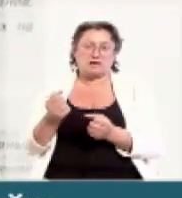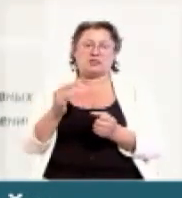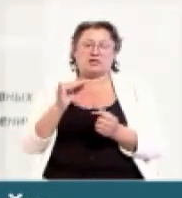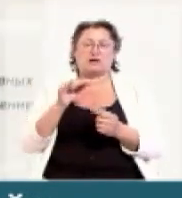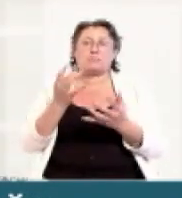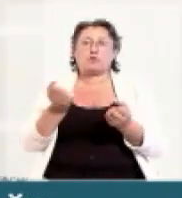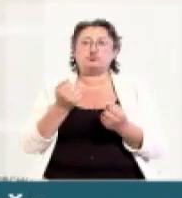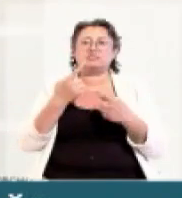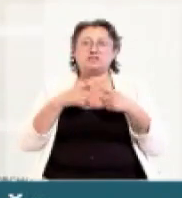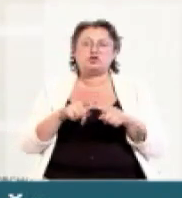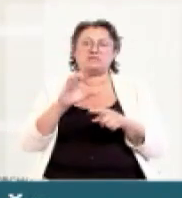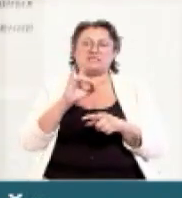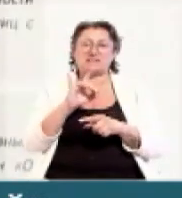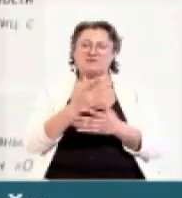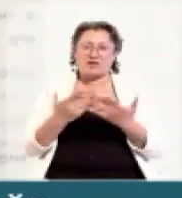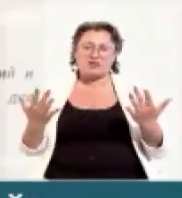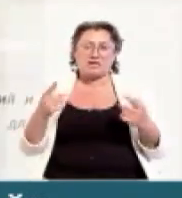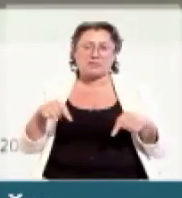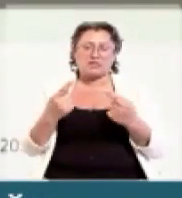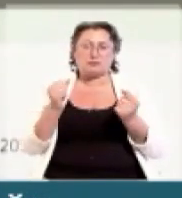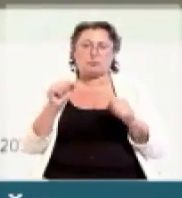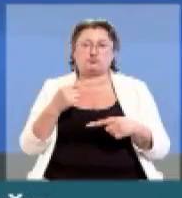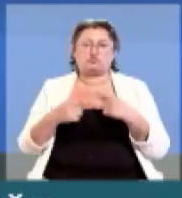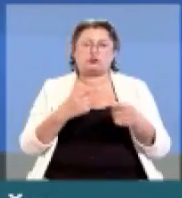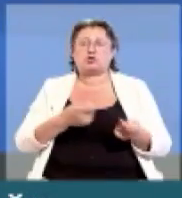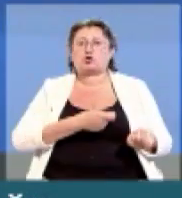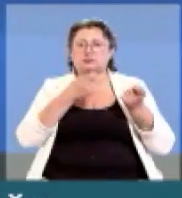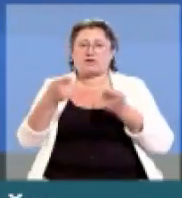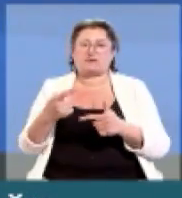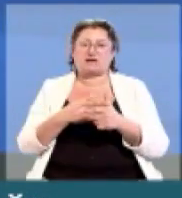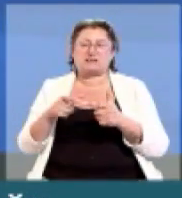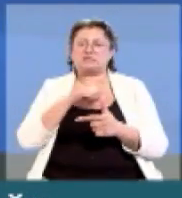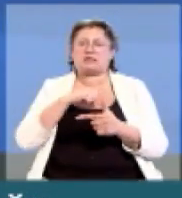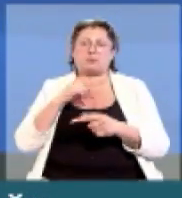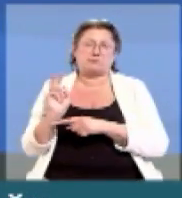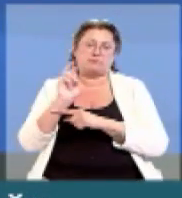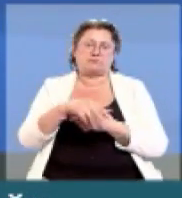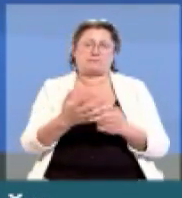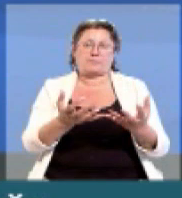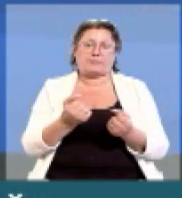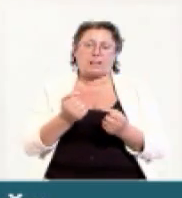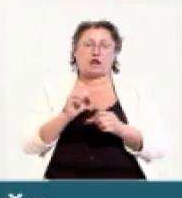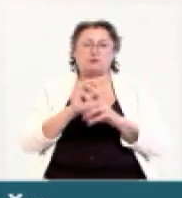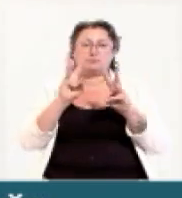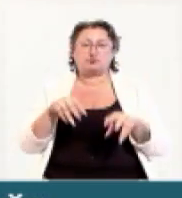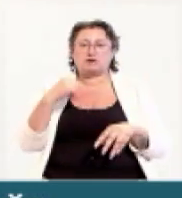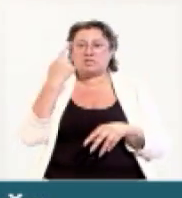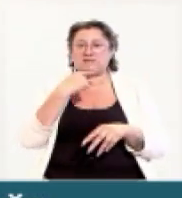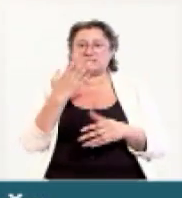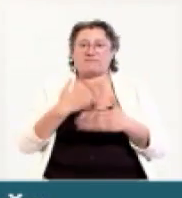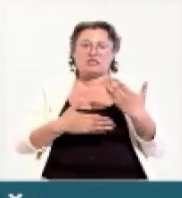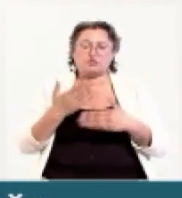Получить заказанные технические средства реабилитации можно посредством доставки либо самовывоза. Обеспечение лиц с инвалидностью